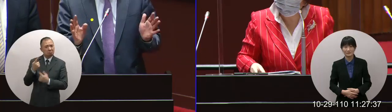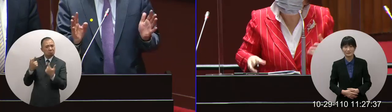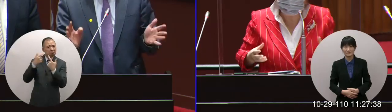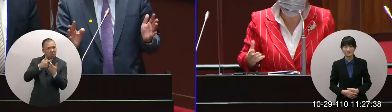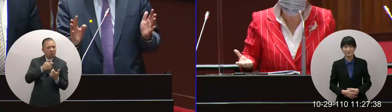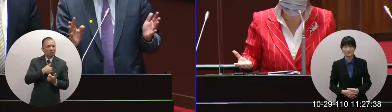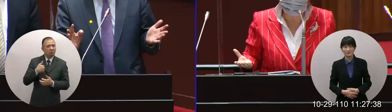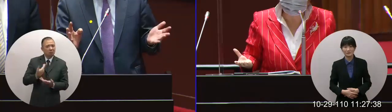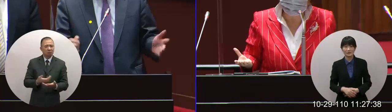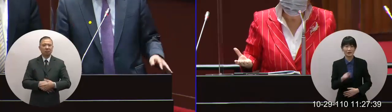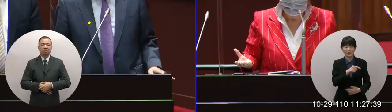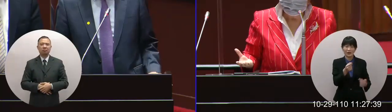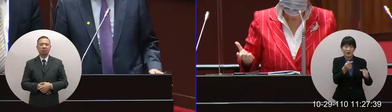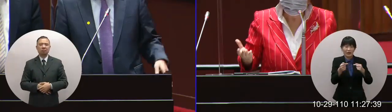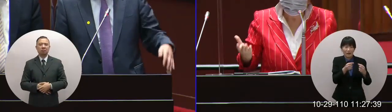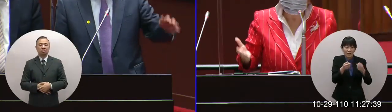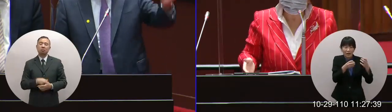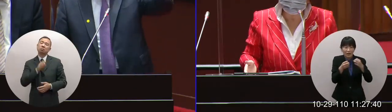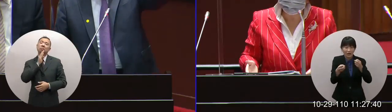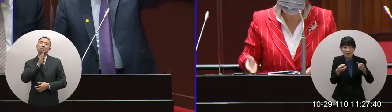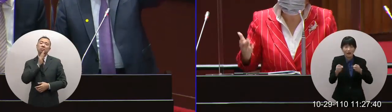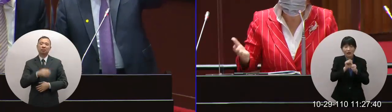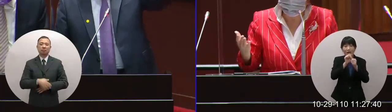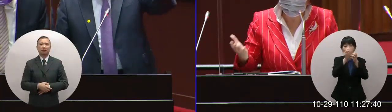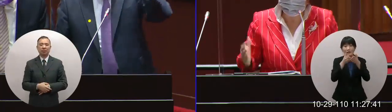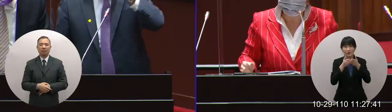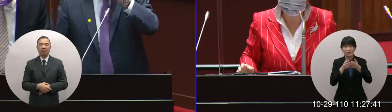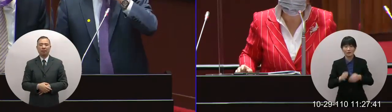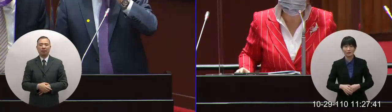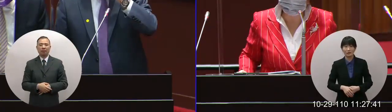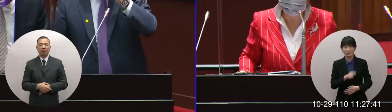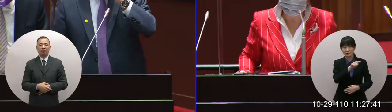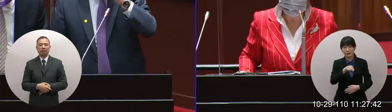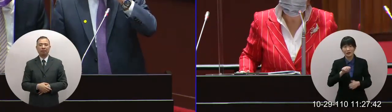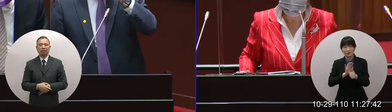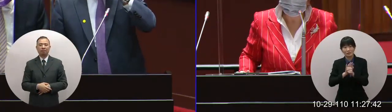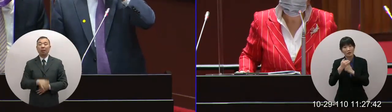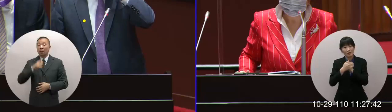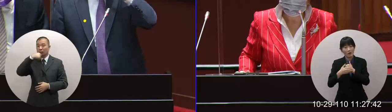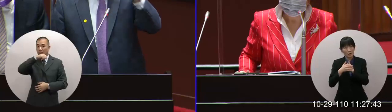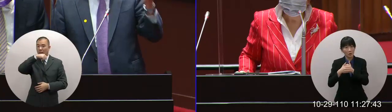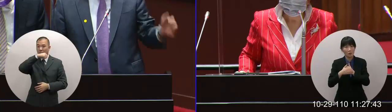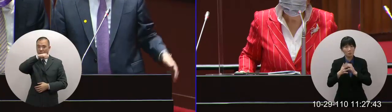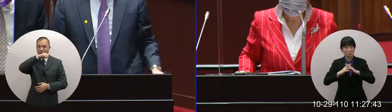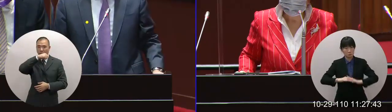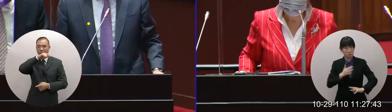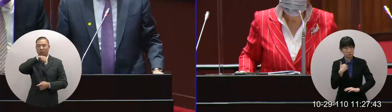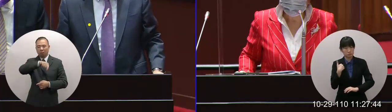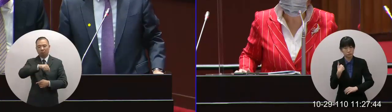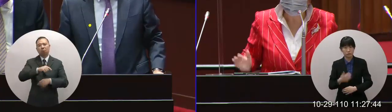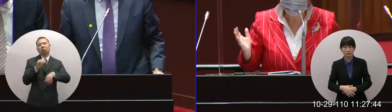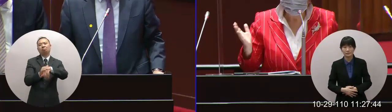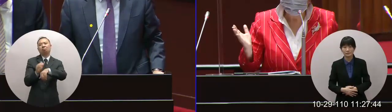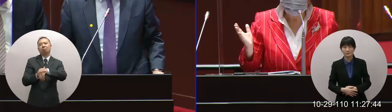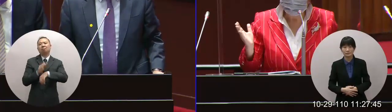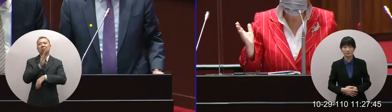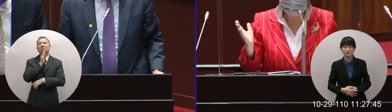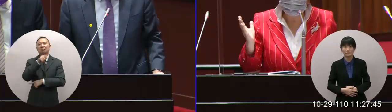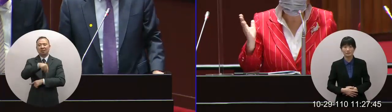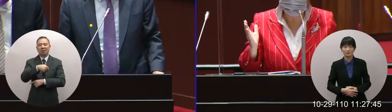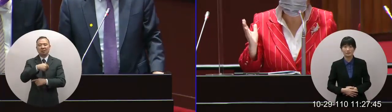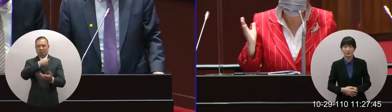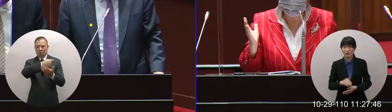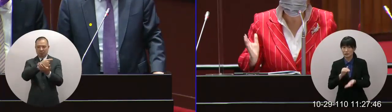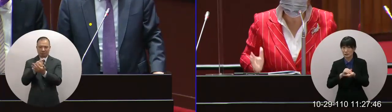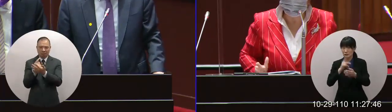以有时候会 互相要磨合啊。 当然， 他们是台湾的护国群山啊。 台湾就这么厉害，台湾就是磨合的能力